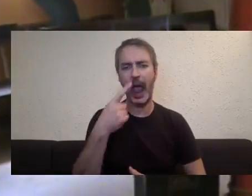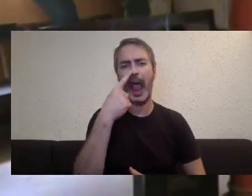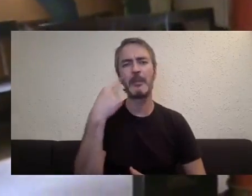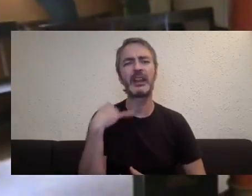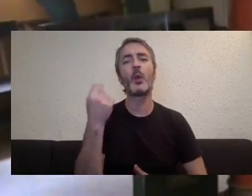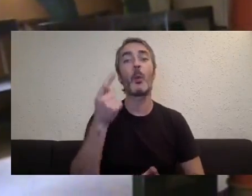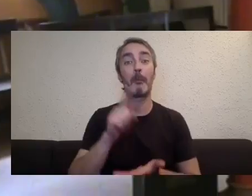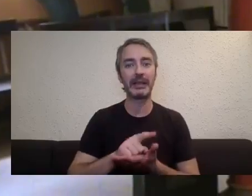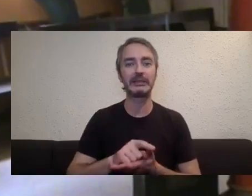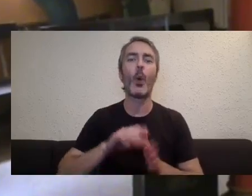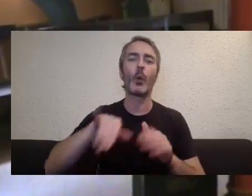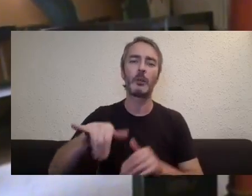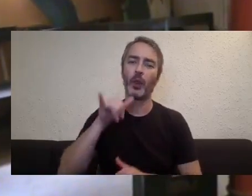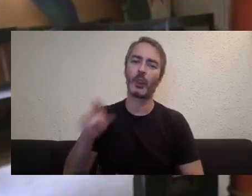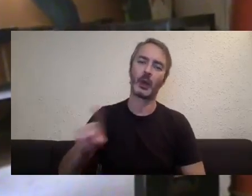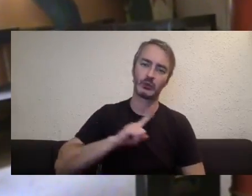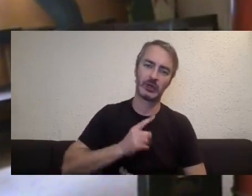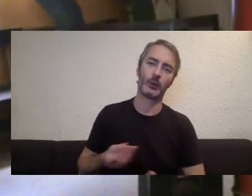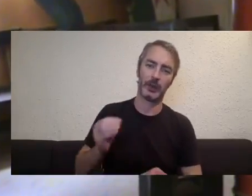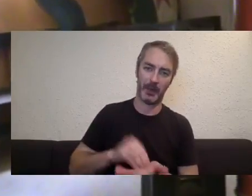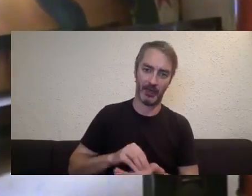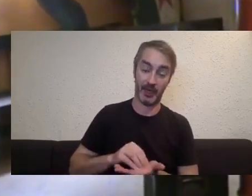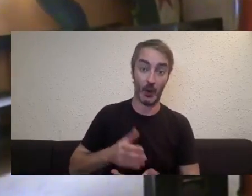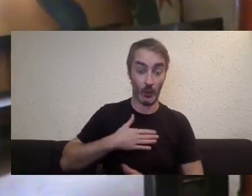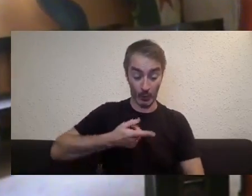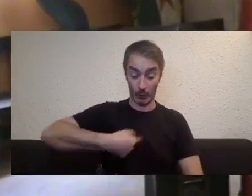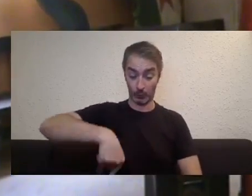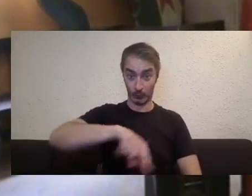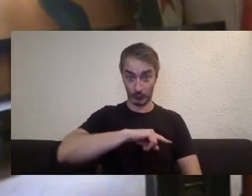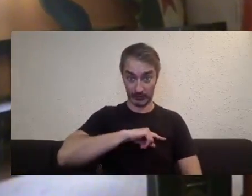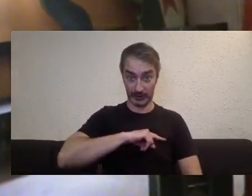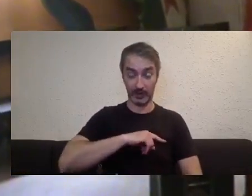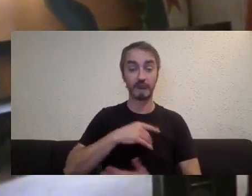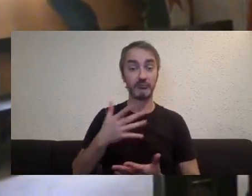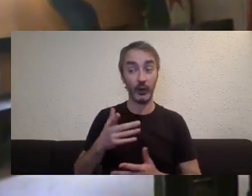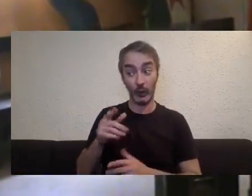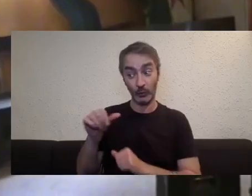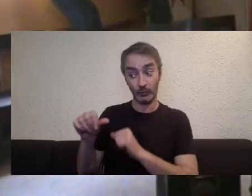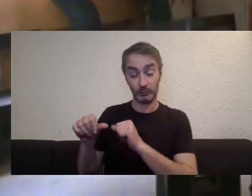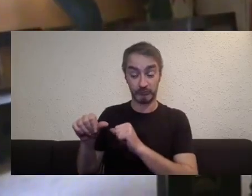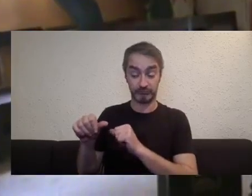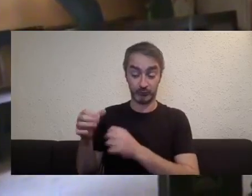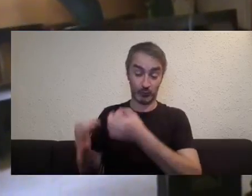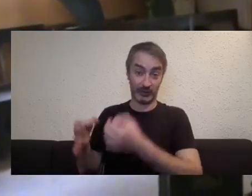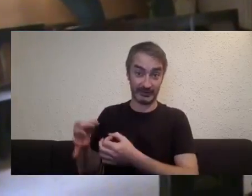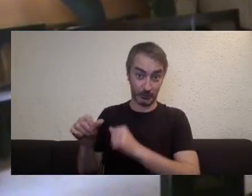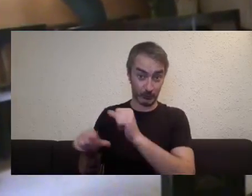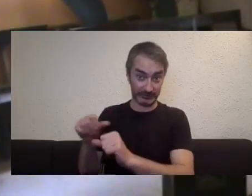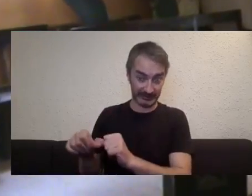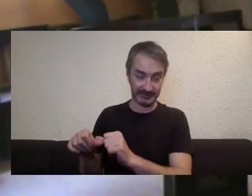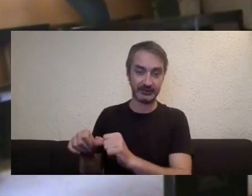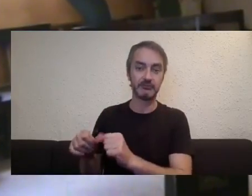any, un any, un mes o alguna cosa així, va arribar a l'última demanda. Doncs nosaltres, enfront del